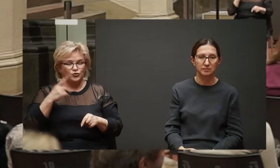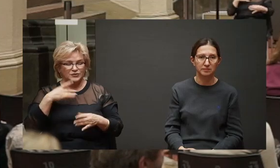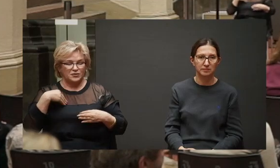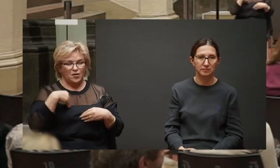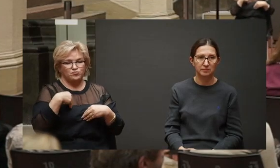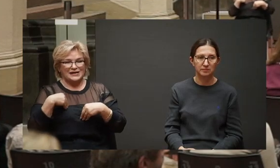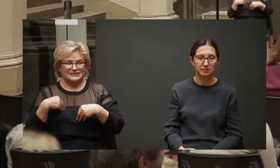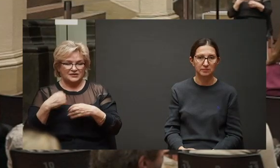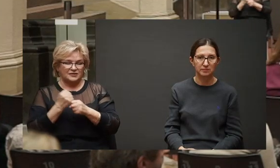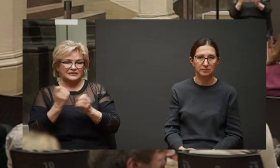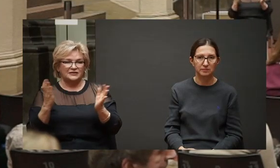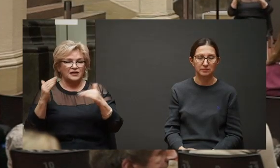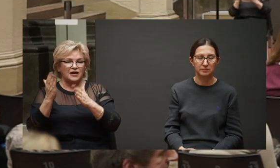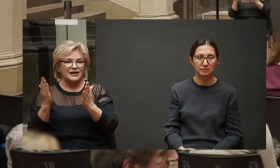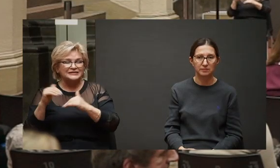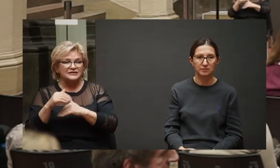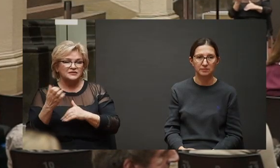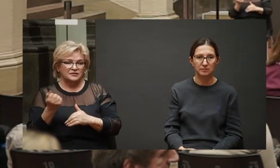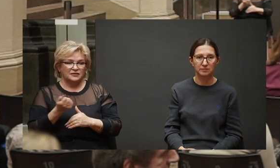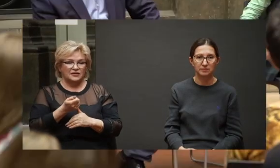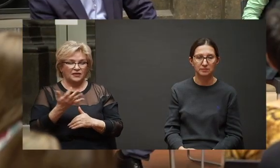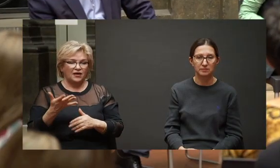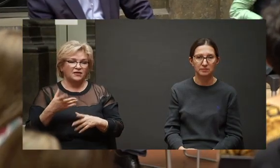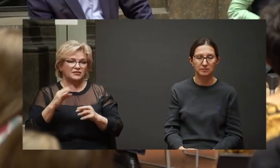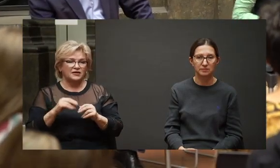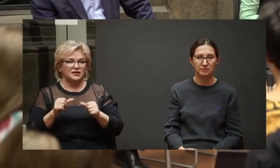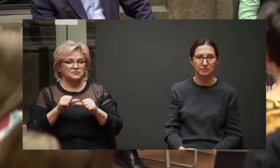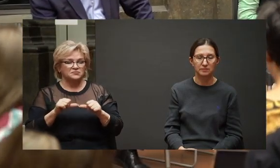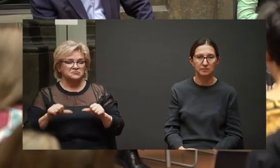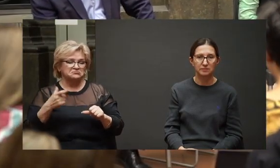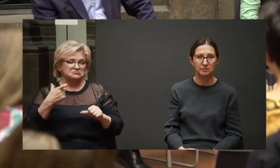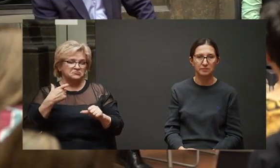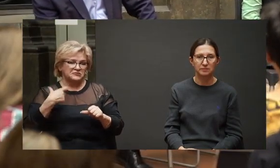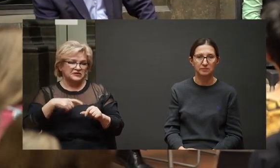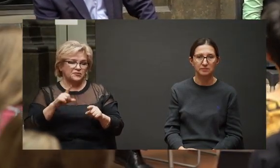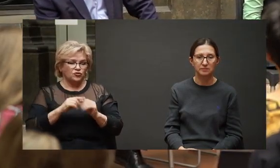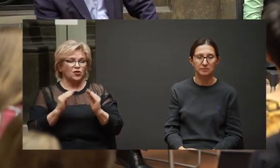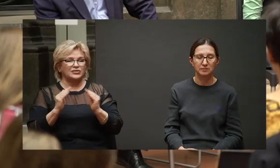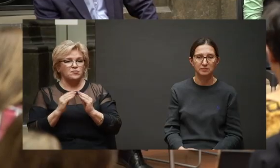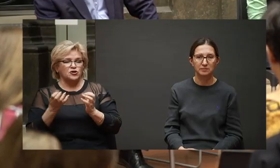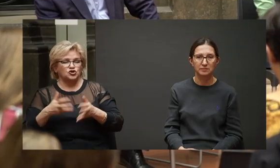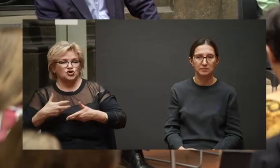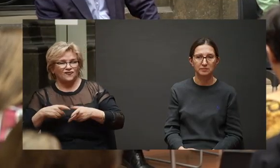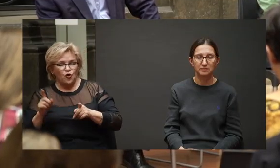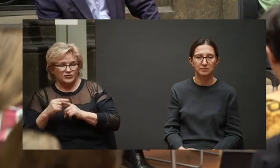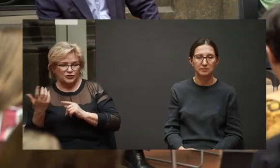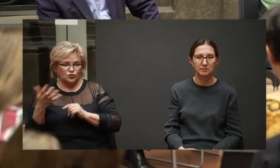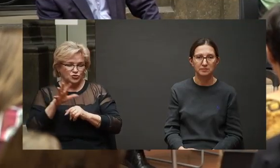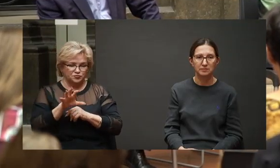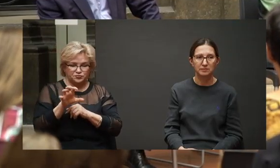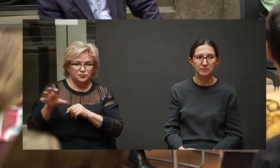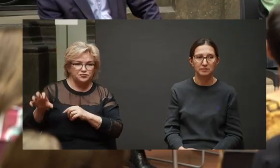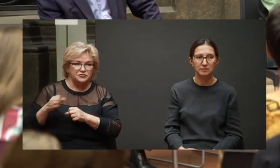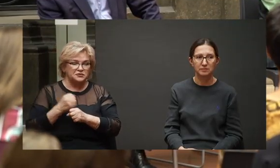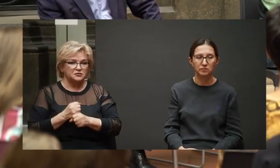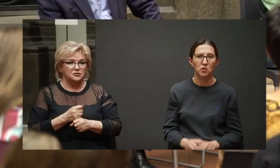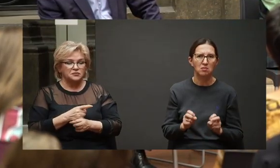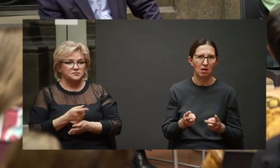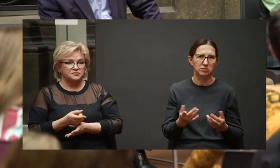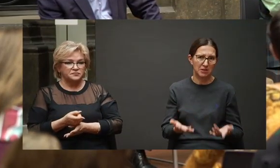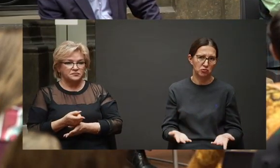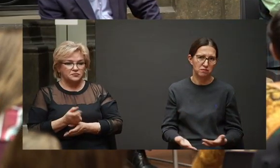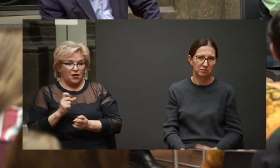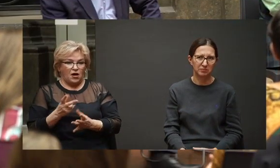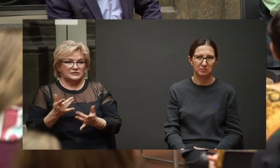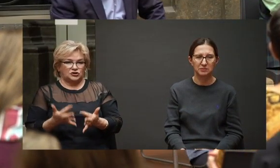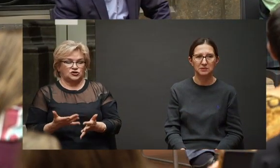позировали, делали картины, там и некоторые из себя, некоторые из овощей, из домашних животных. Ну, как зачем?